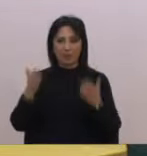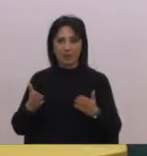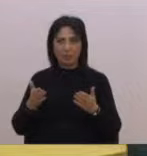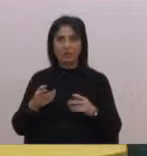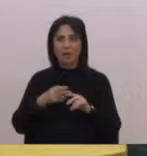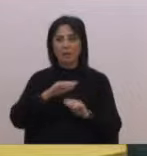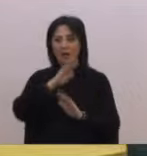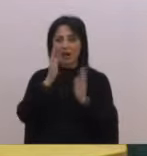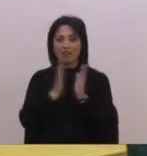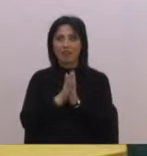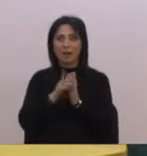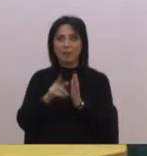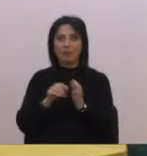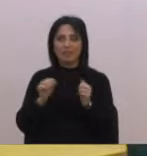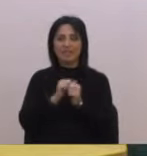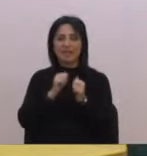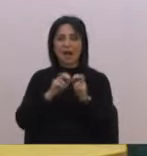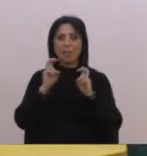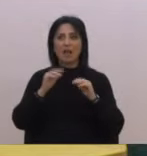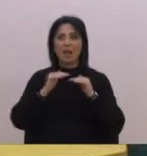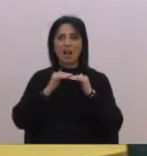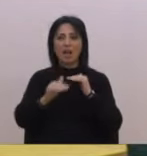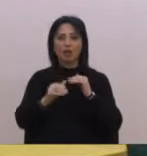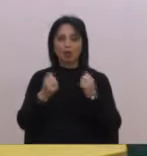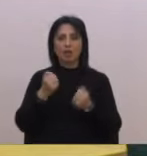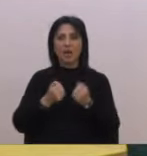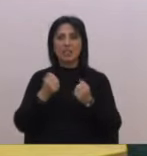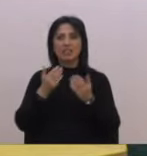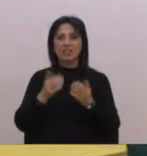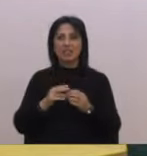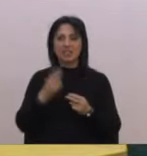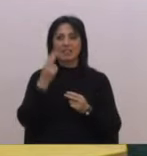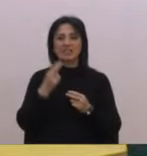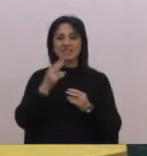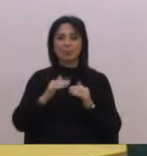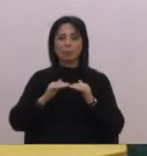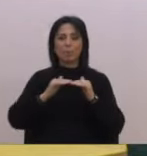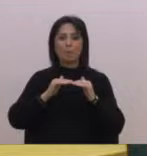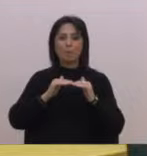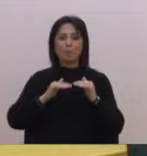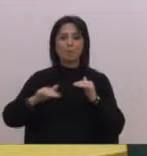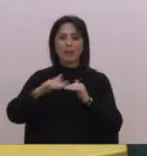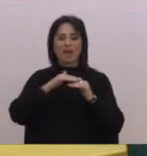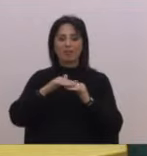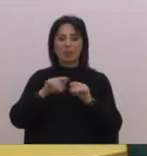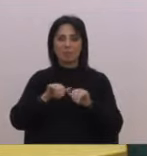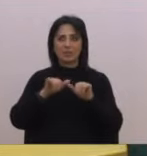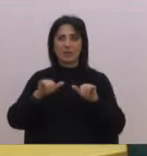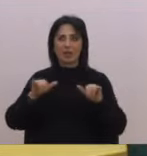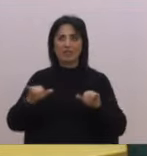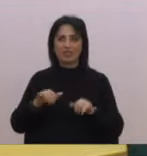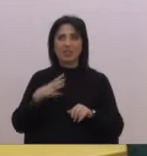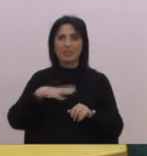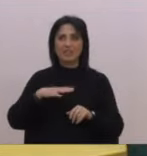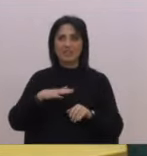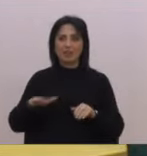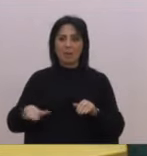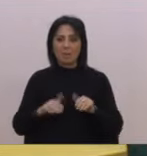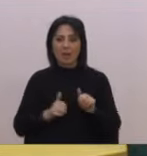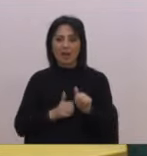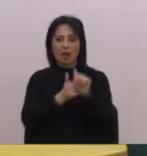ამ ყველაფრისათვის სახმელეთო ტრანსპორტისათვის ციფრული პლატფორმის განვითარება, რომ საქართველომ ფეხი